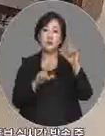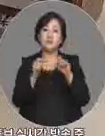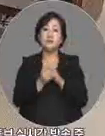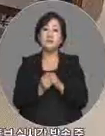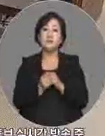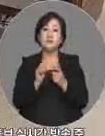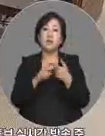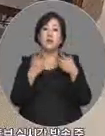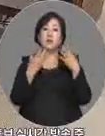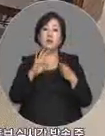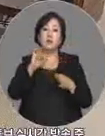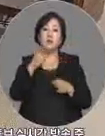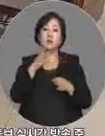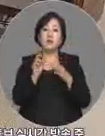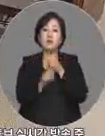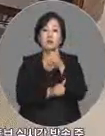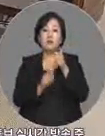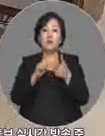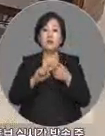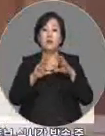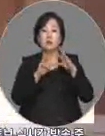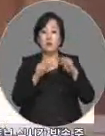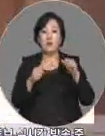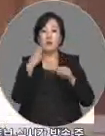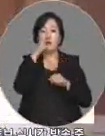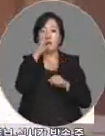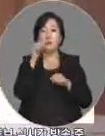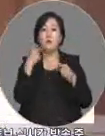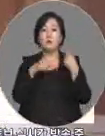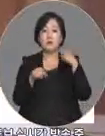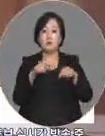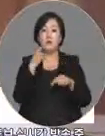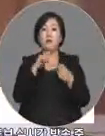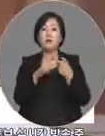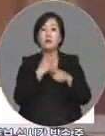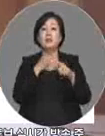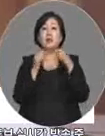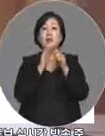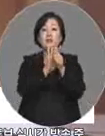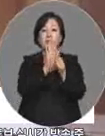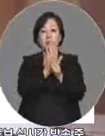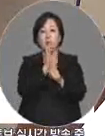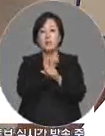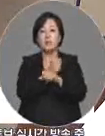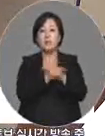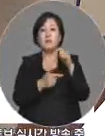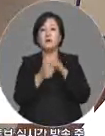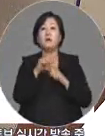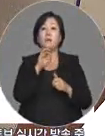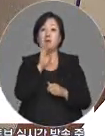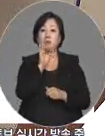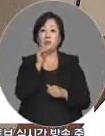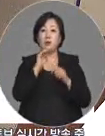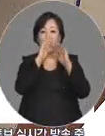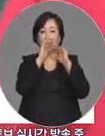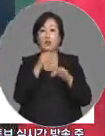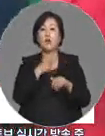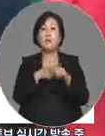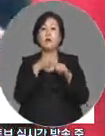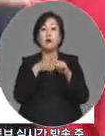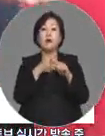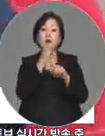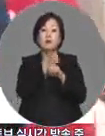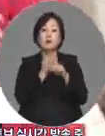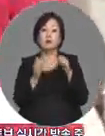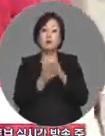여기에 김기현 의원의 땅 투기 의혹 규명을 위한 특위 구성은 정치 공세에 불과했다는 비판이 나옵니다.